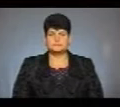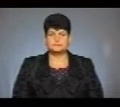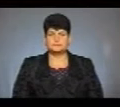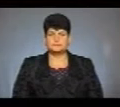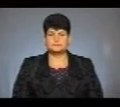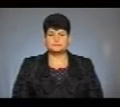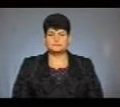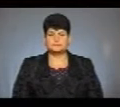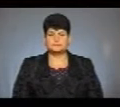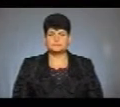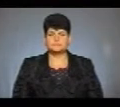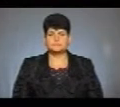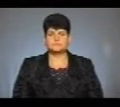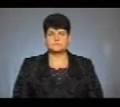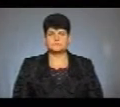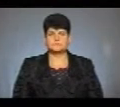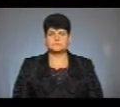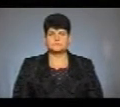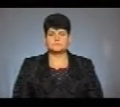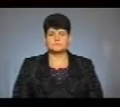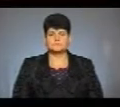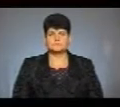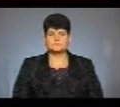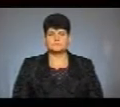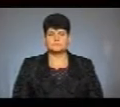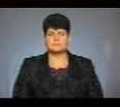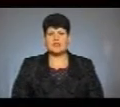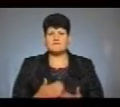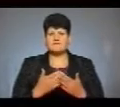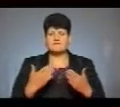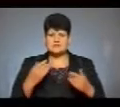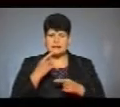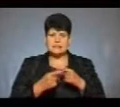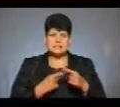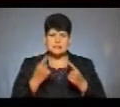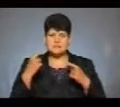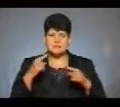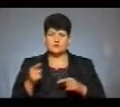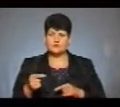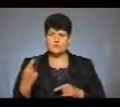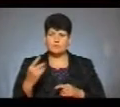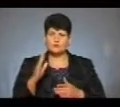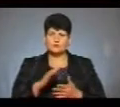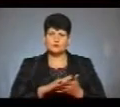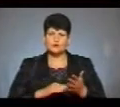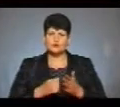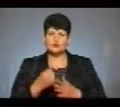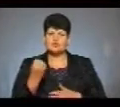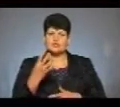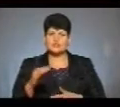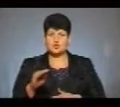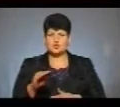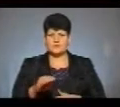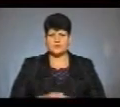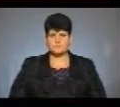Анжела Шова, Марта Журавель. Новини на Суспільному. Тернопіль. Виставка «Традиційне мистецтво Тернопільщини» діятиме до 14